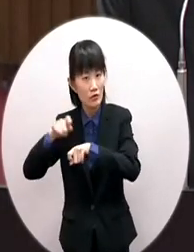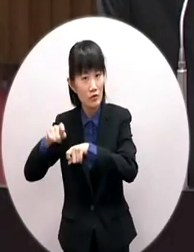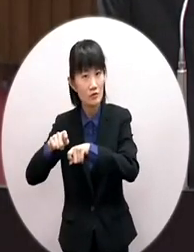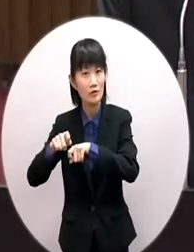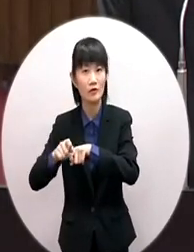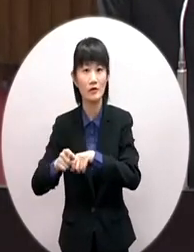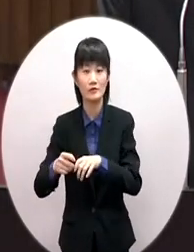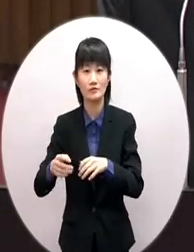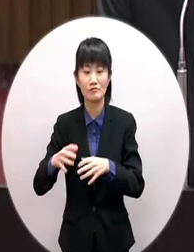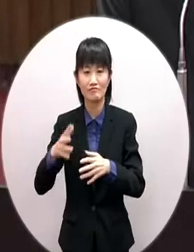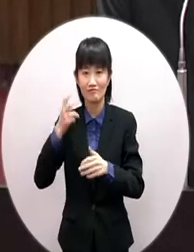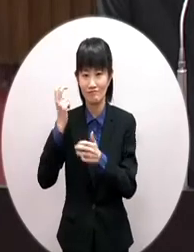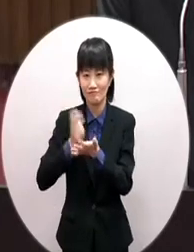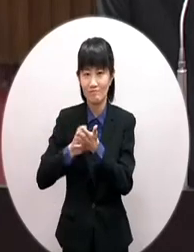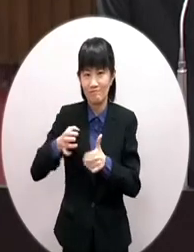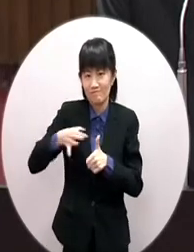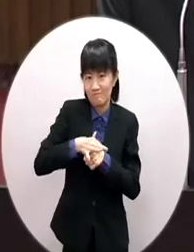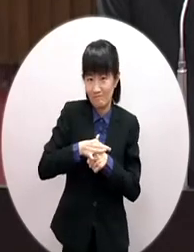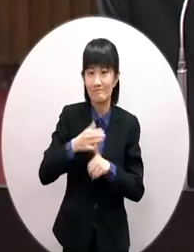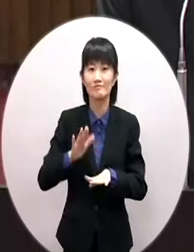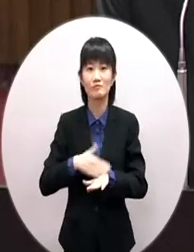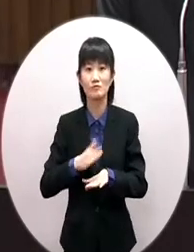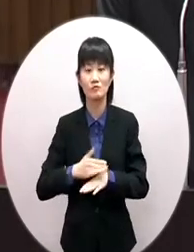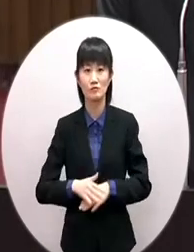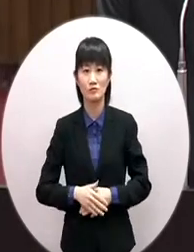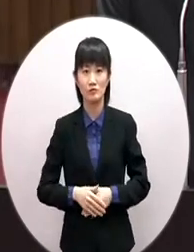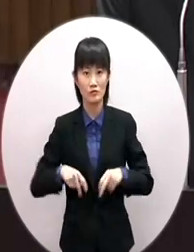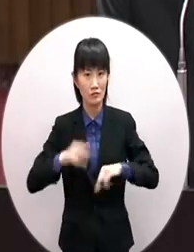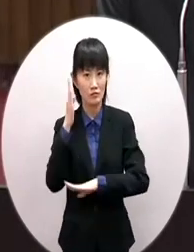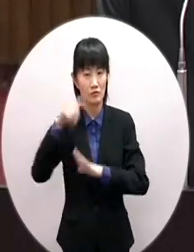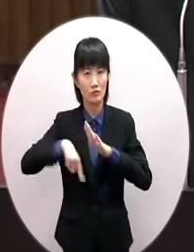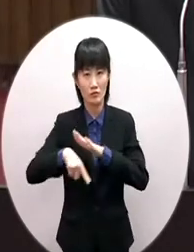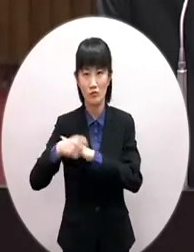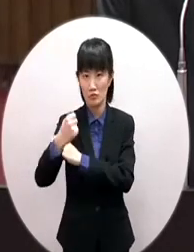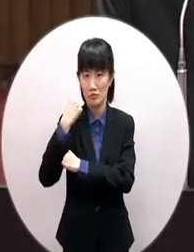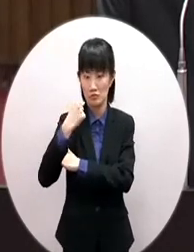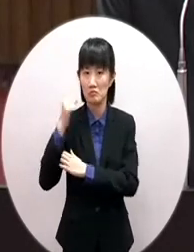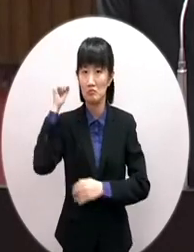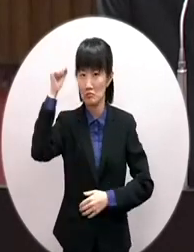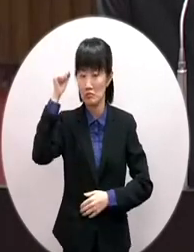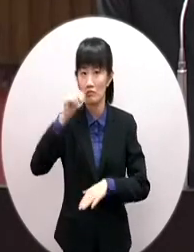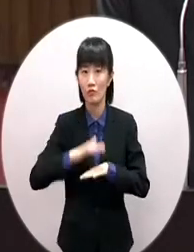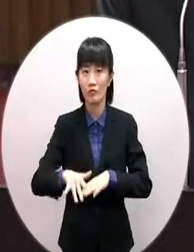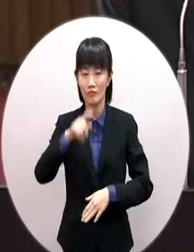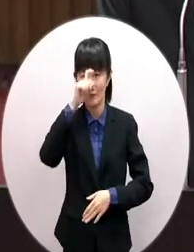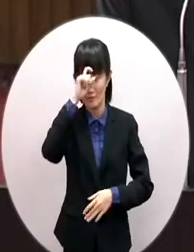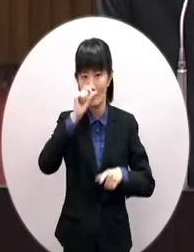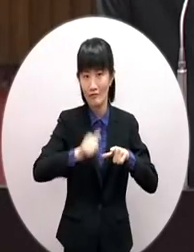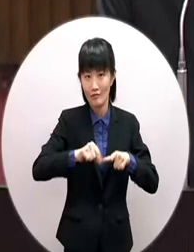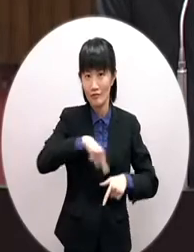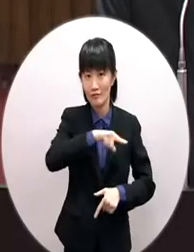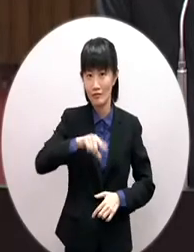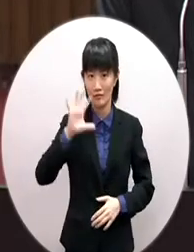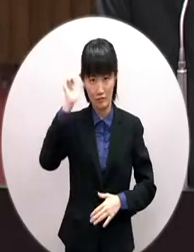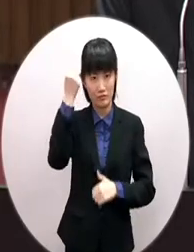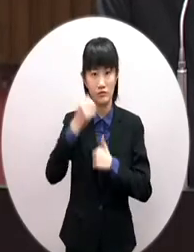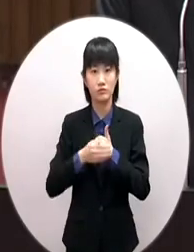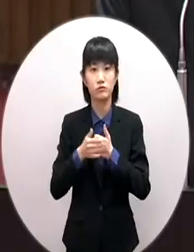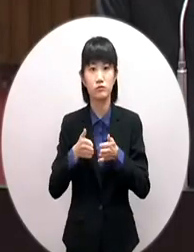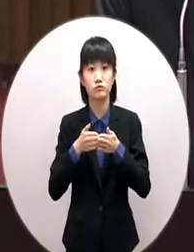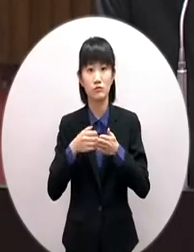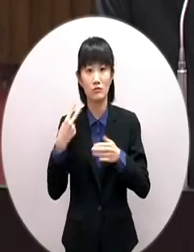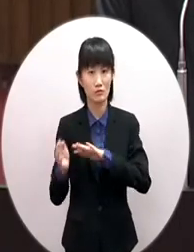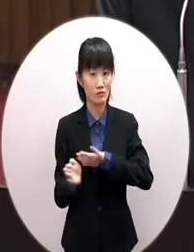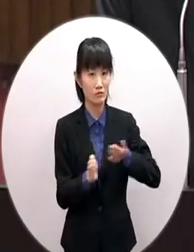空间的、啊。 没错。 那行政院呢会积极争取我们这个企业的这个权益哈、啊。那另外